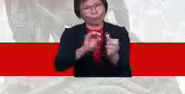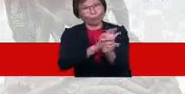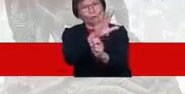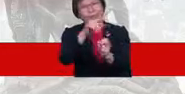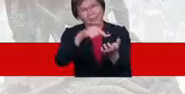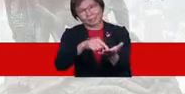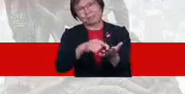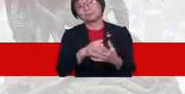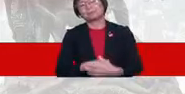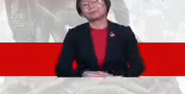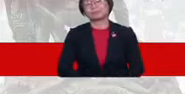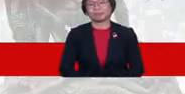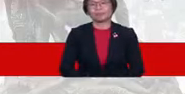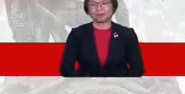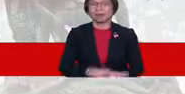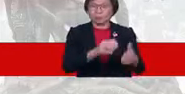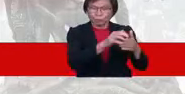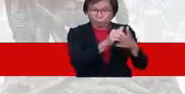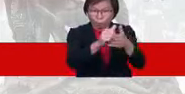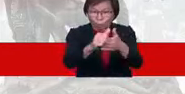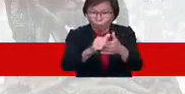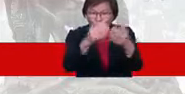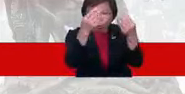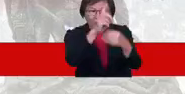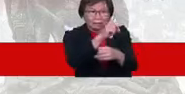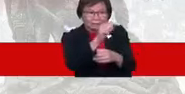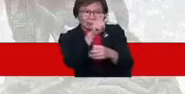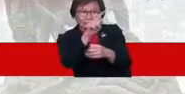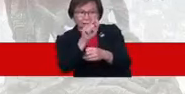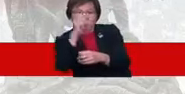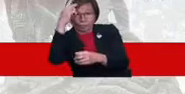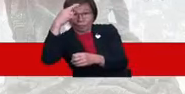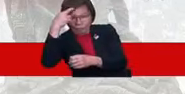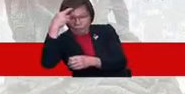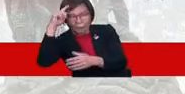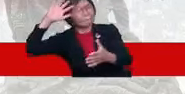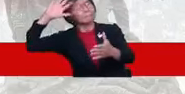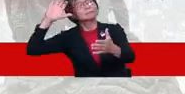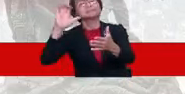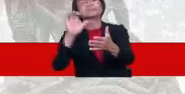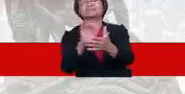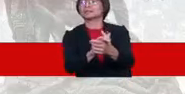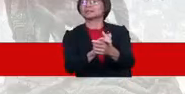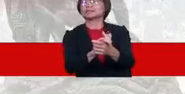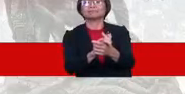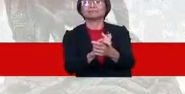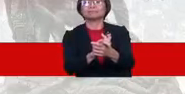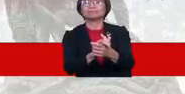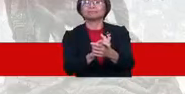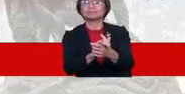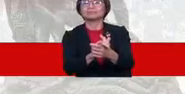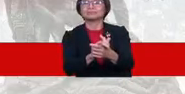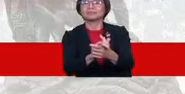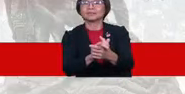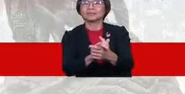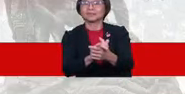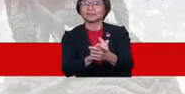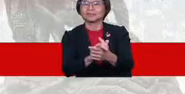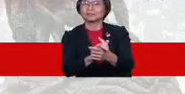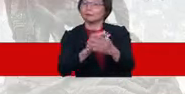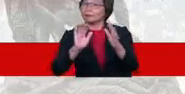ini Hai berpandukan data dan fakta Yakinlah bahwa hanya melalui